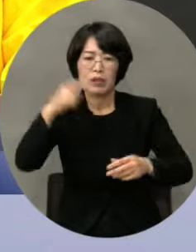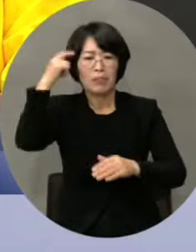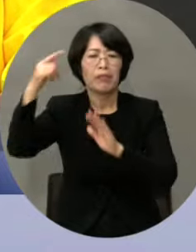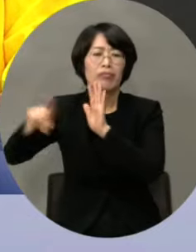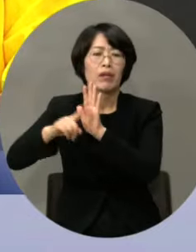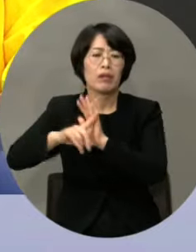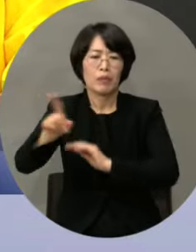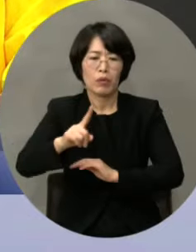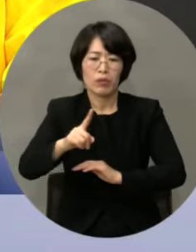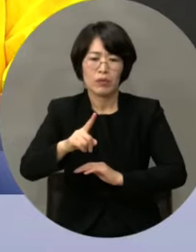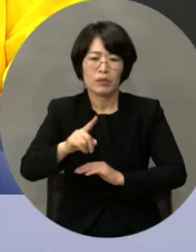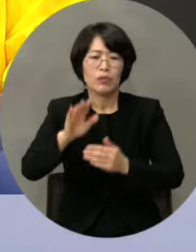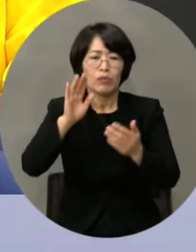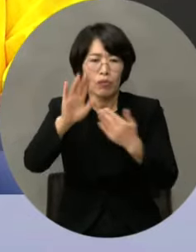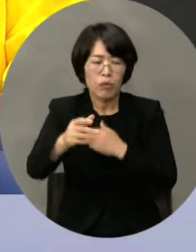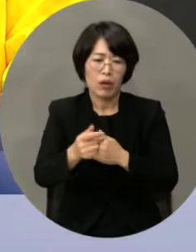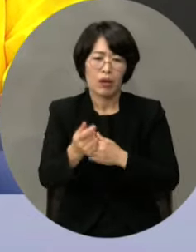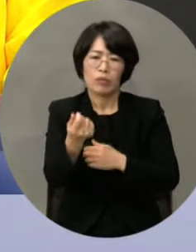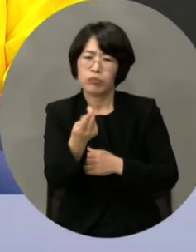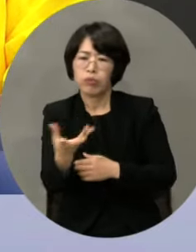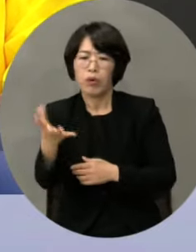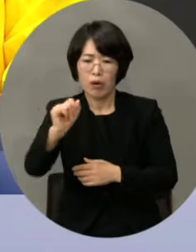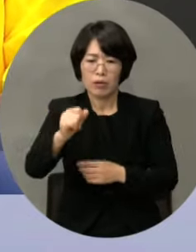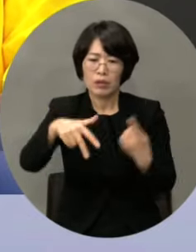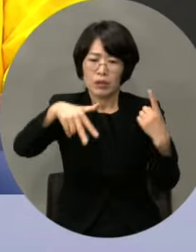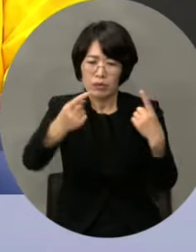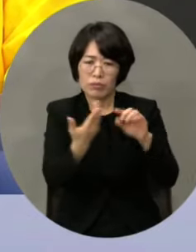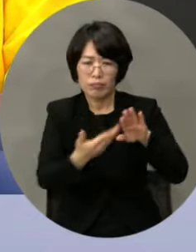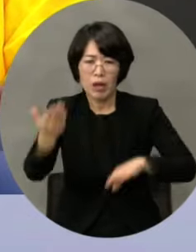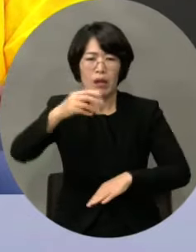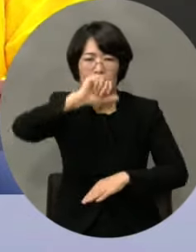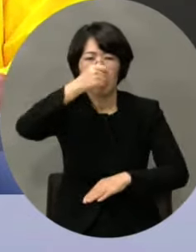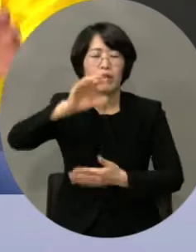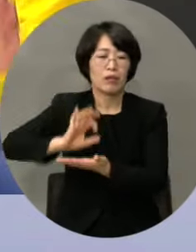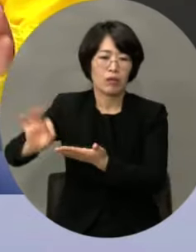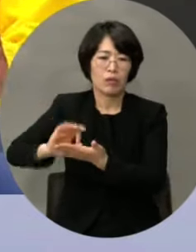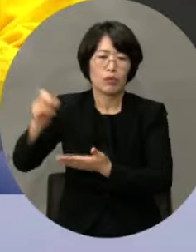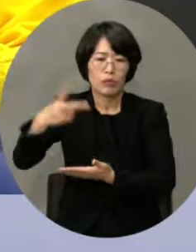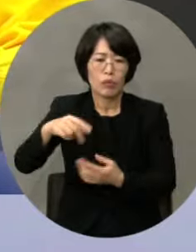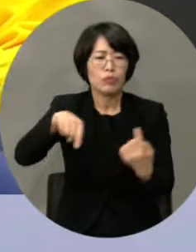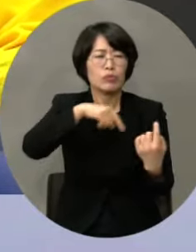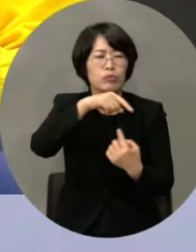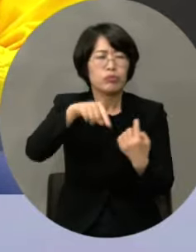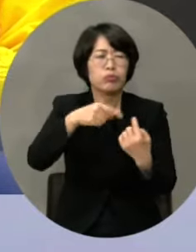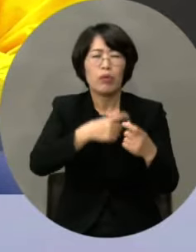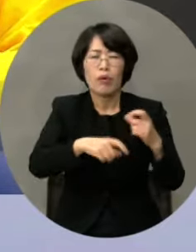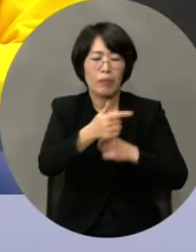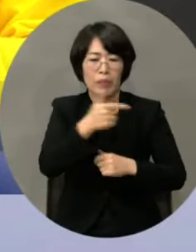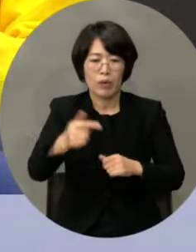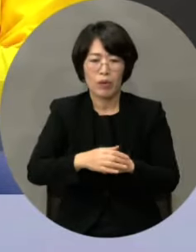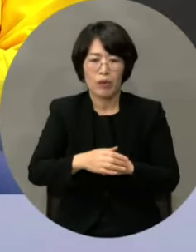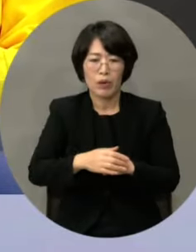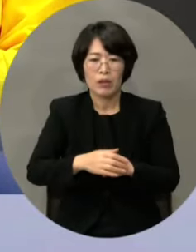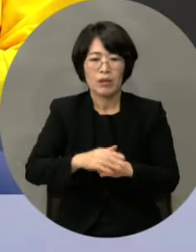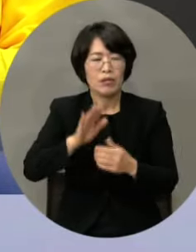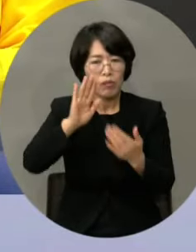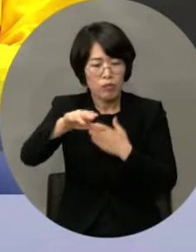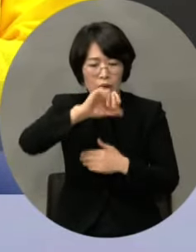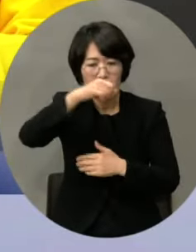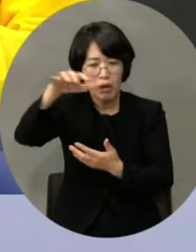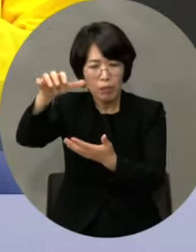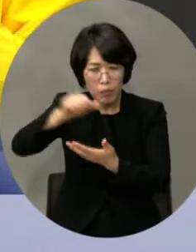큰 문제는 이게 지금 수천억에서 1조 이상의 비용이 들어가고 운영비가 더 문제입니다. 나중에 이런 국비라